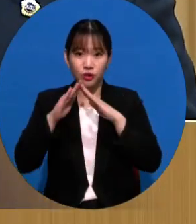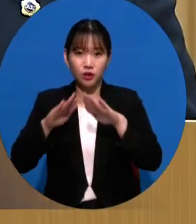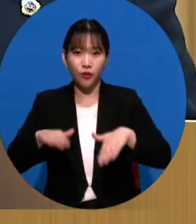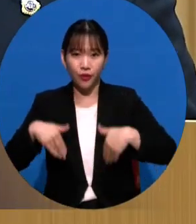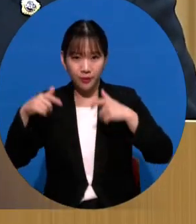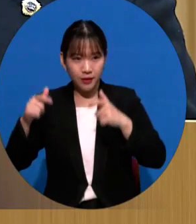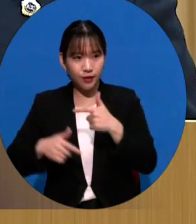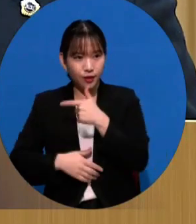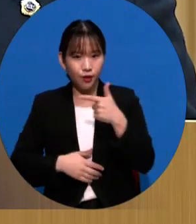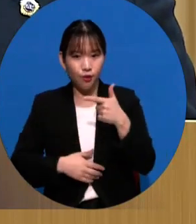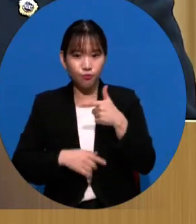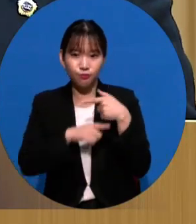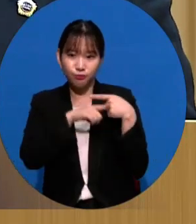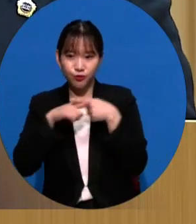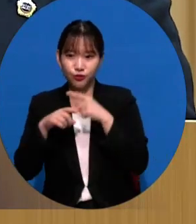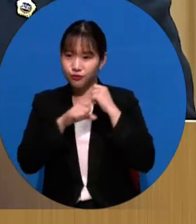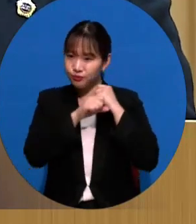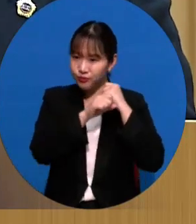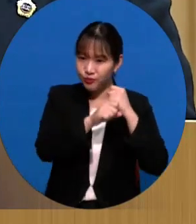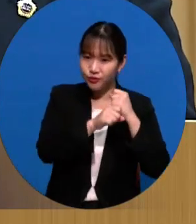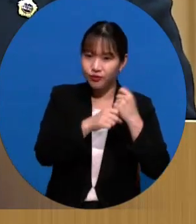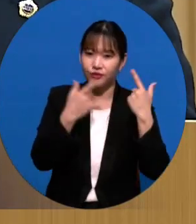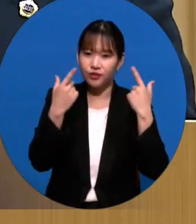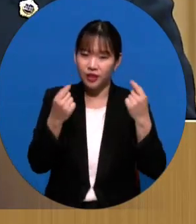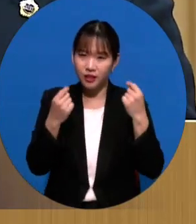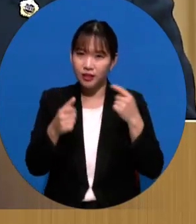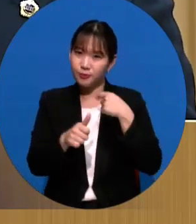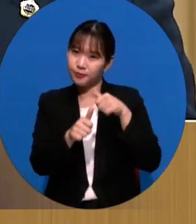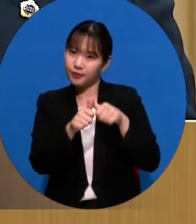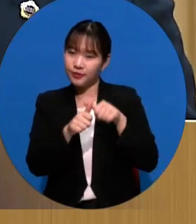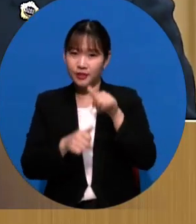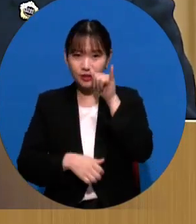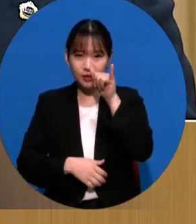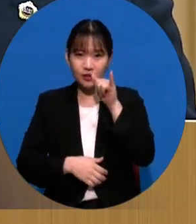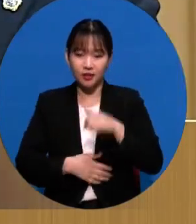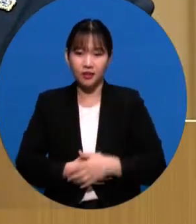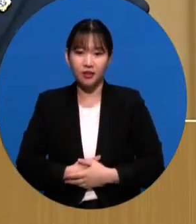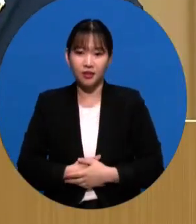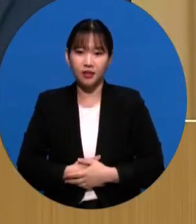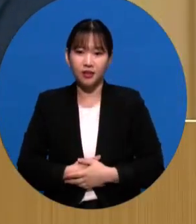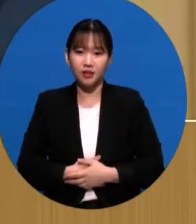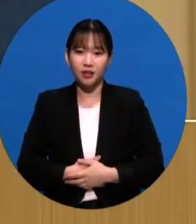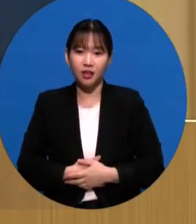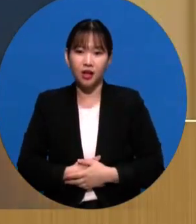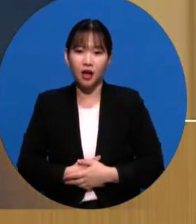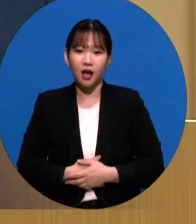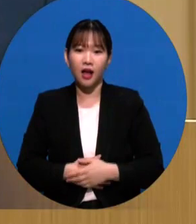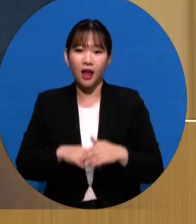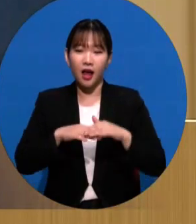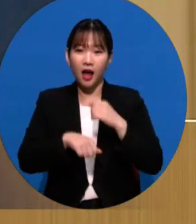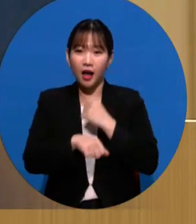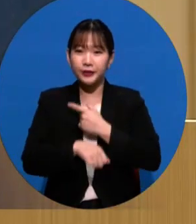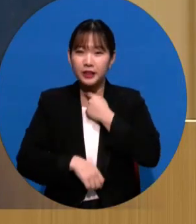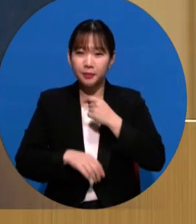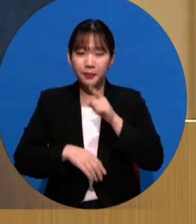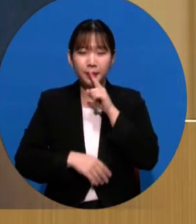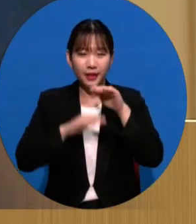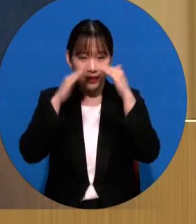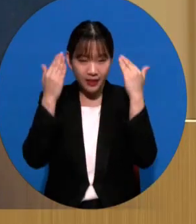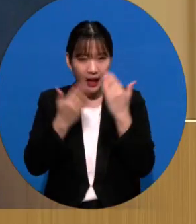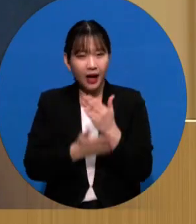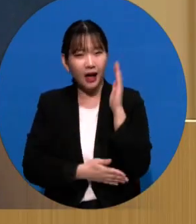너무 일방적으로 끌려다니고 있는 것이 아니냐 이런 지적이 있습니다만은. 모든 하고 싶은 말을 다 한